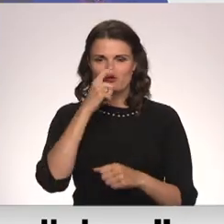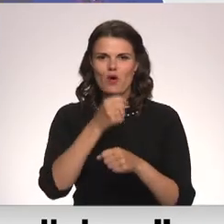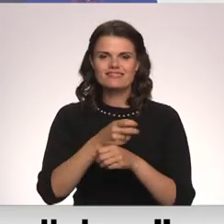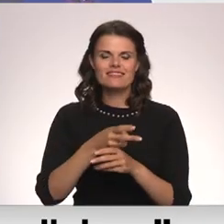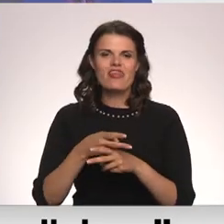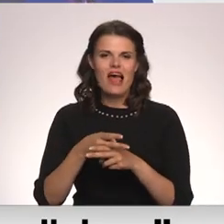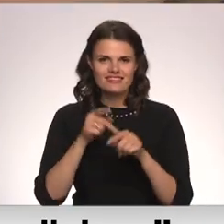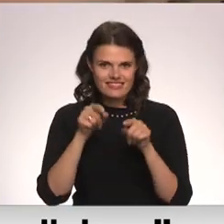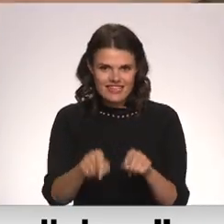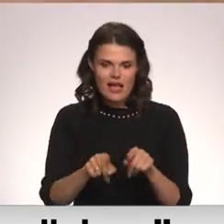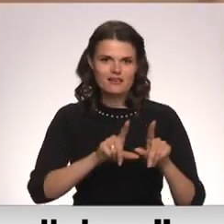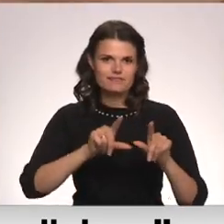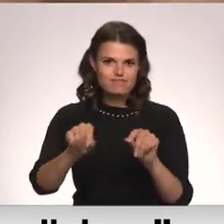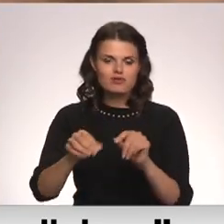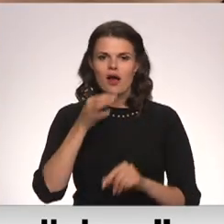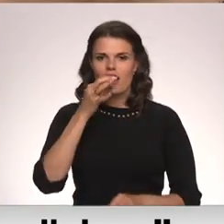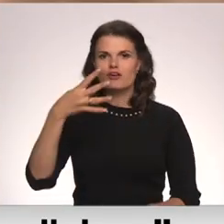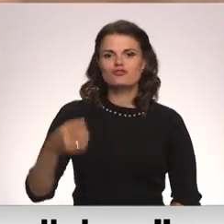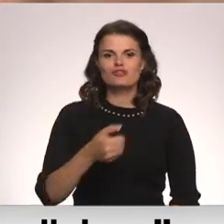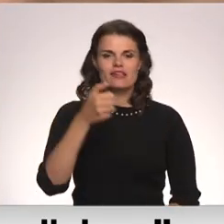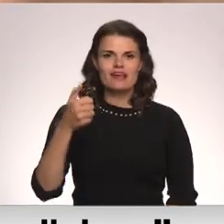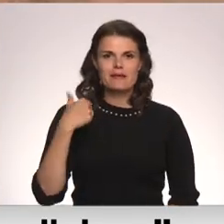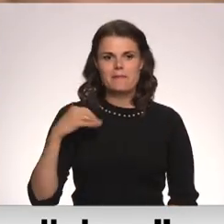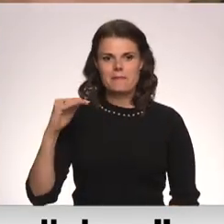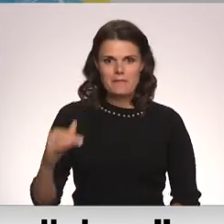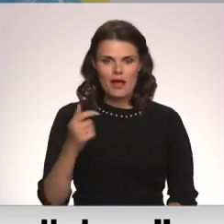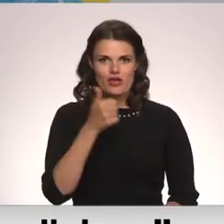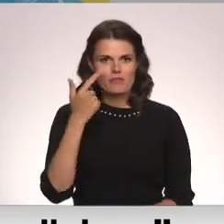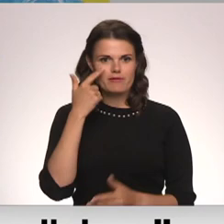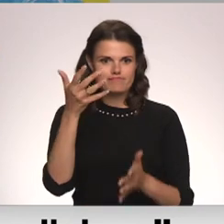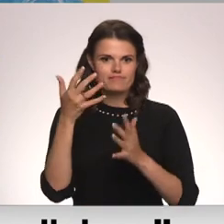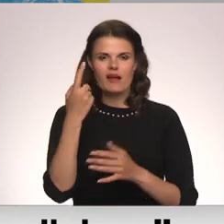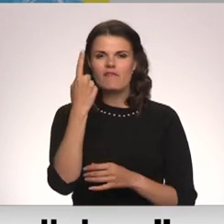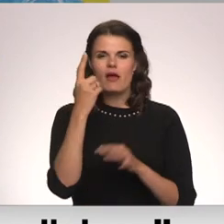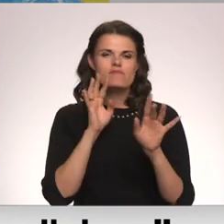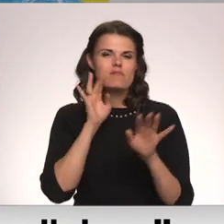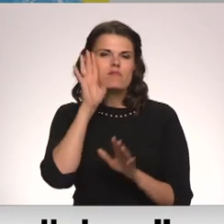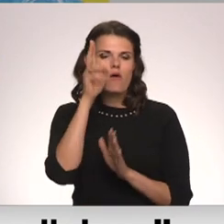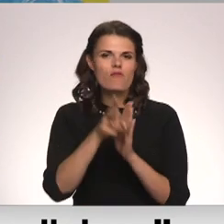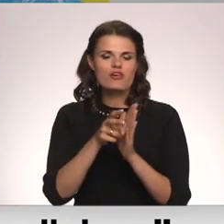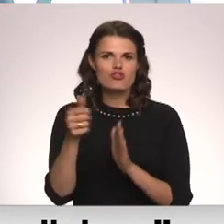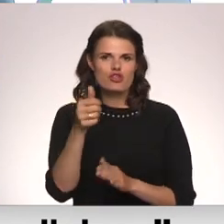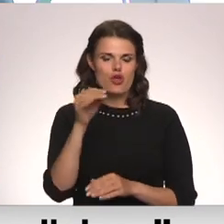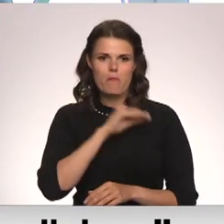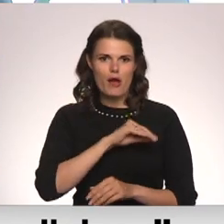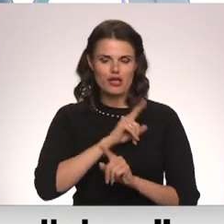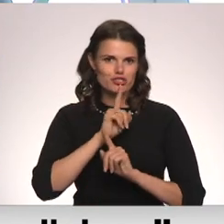uz staciju. Četrgadīgās Zintas darbā īpaši izcelta viena nākotnes vilciena īpašība.